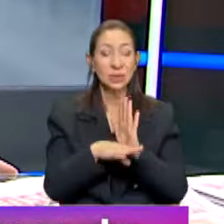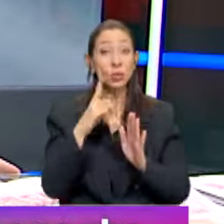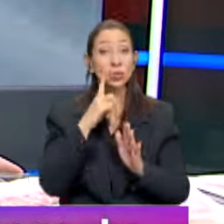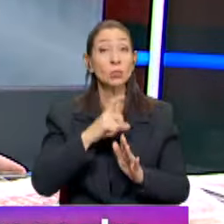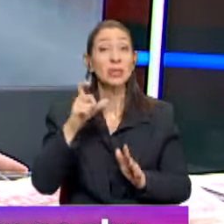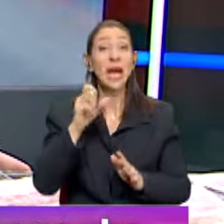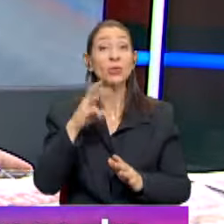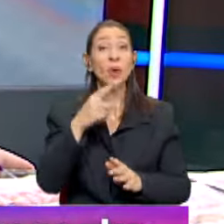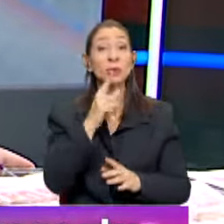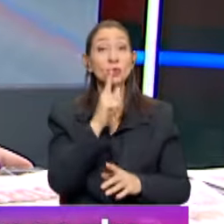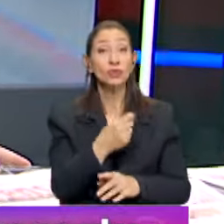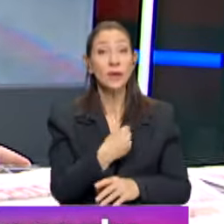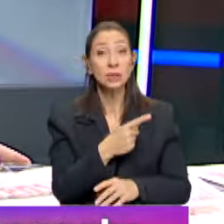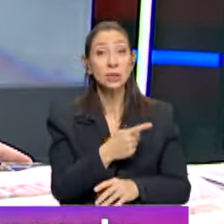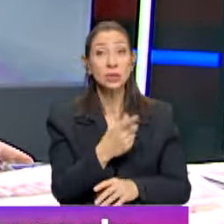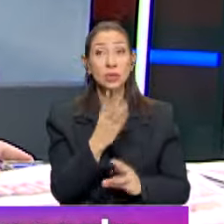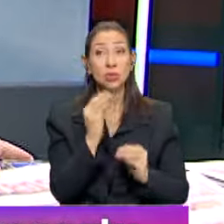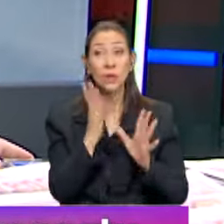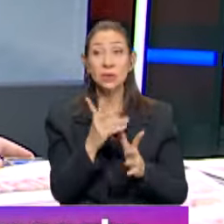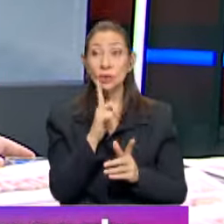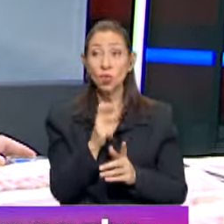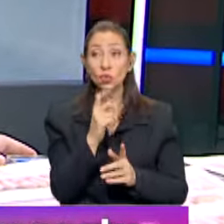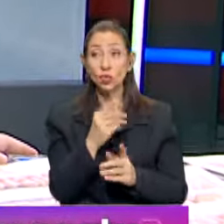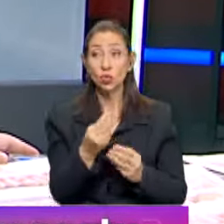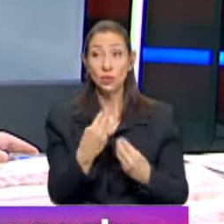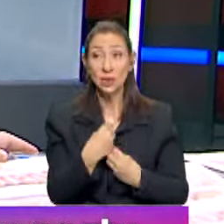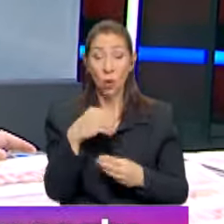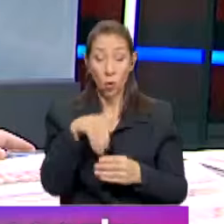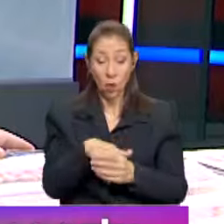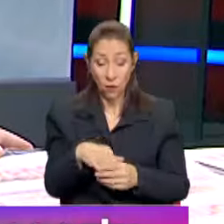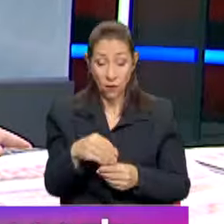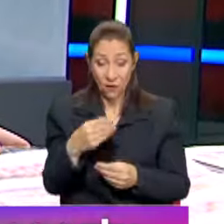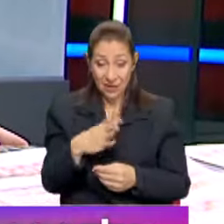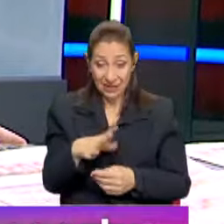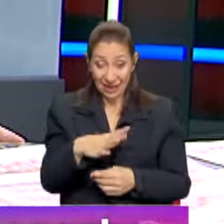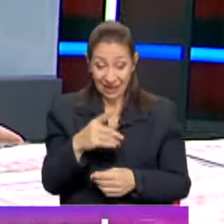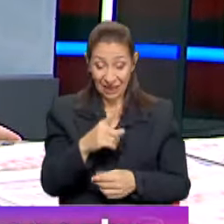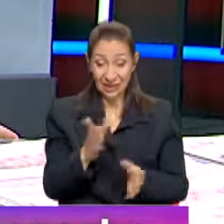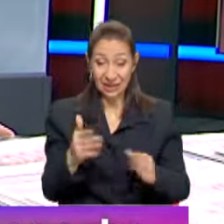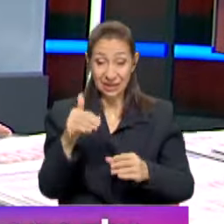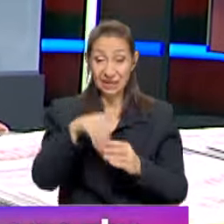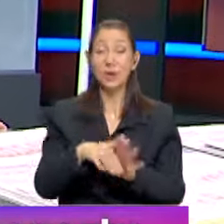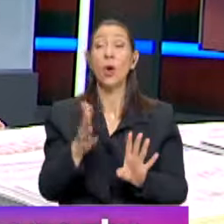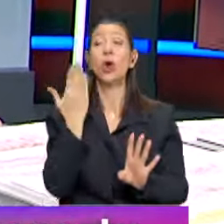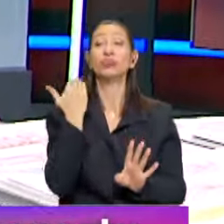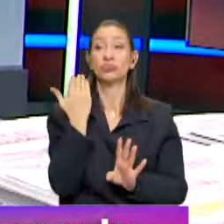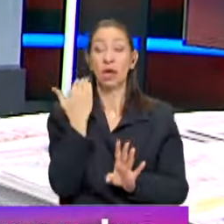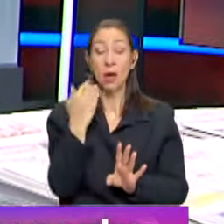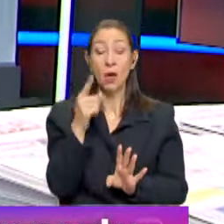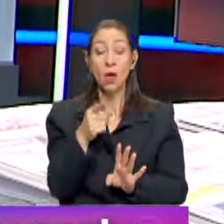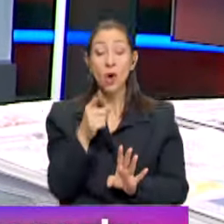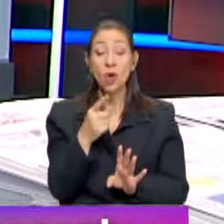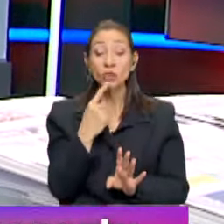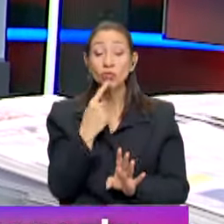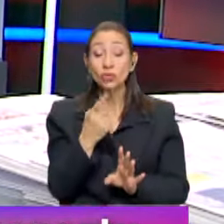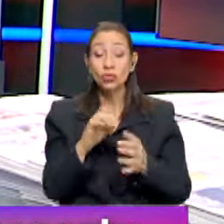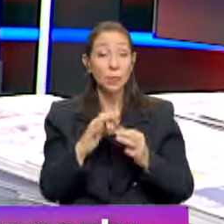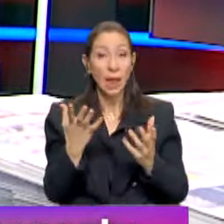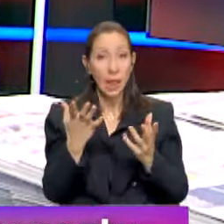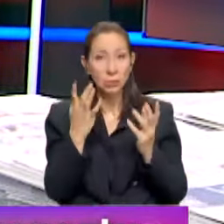söz vermişti. Ne çok sözler verildi seçmenin karşısına çıkılırken. Sandık kurulmadan önce o sözlerin ne